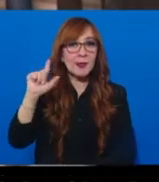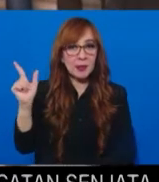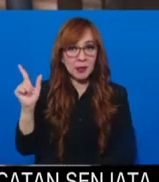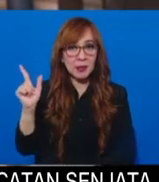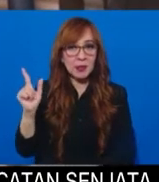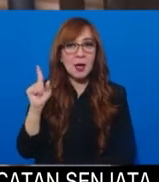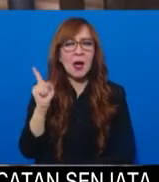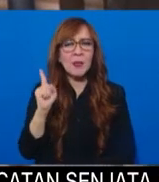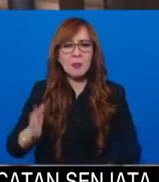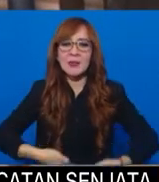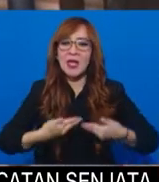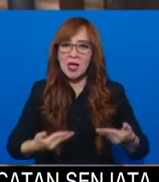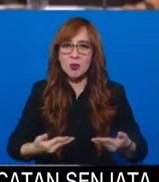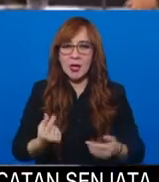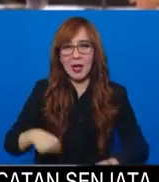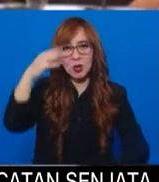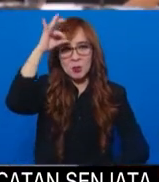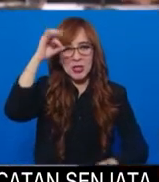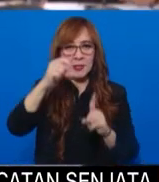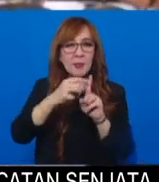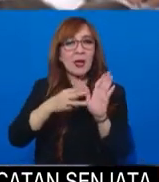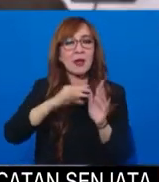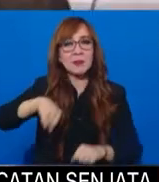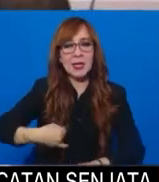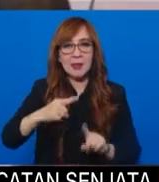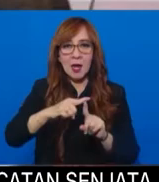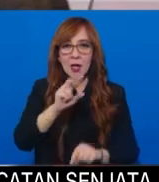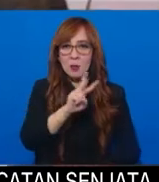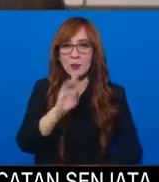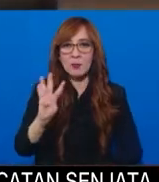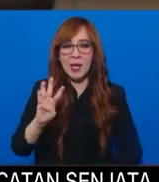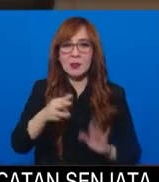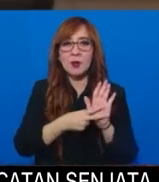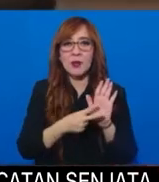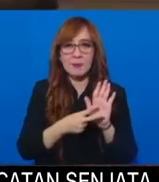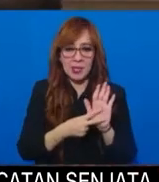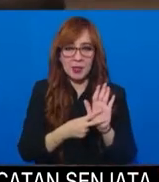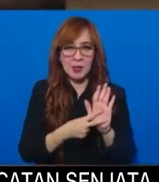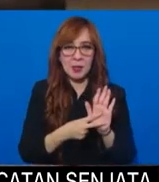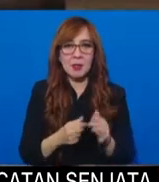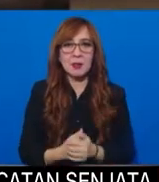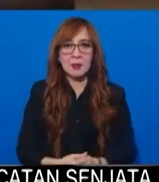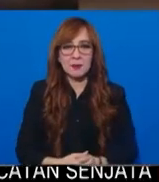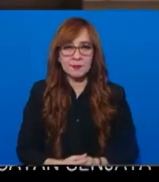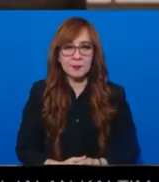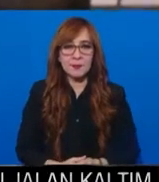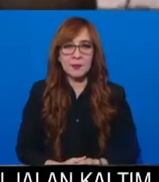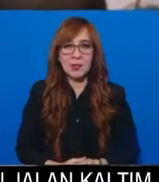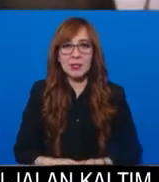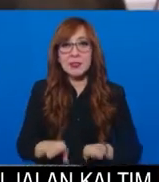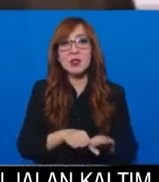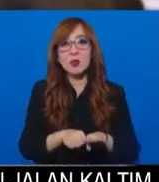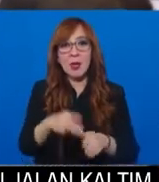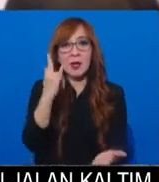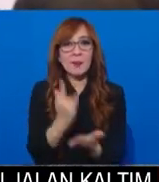diajukan oleh Polda Metro Jaya pada Jumat 24 November kepada Ditjen Imigrasi Kementerian Hukum dan HAM seiring dengan